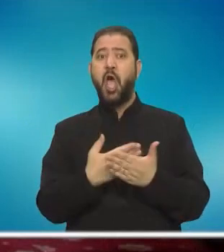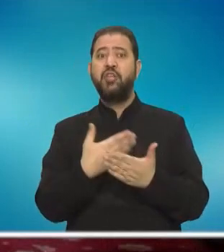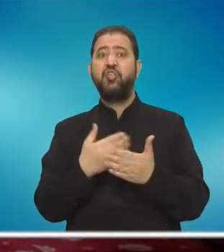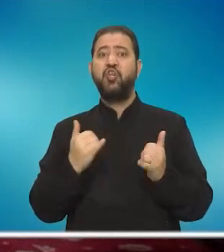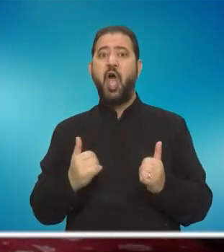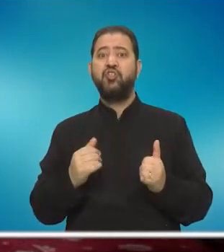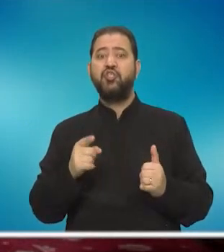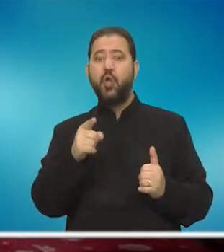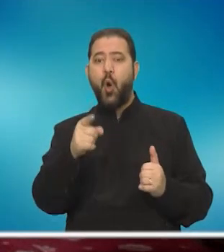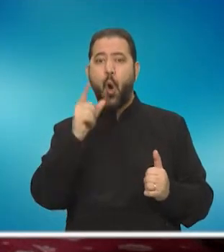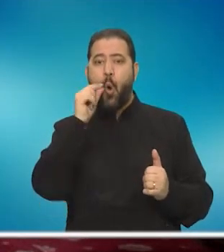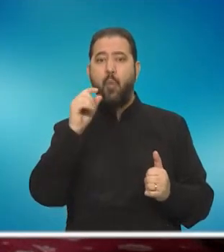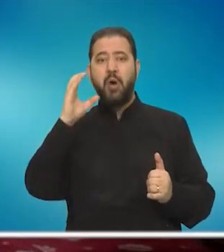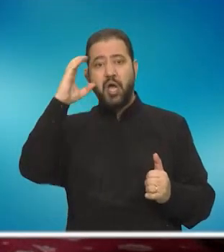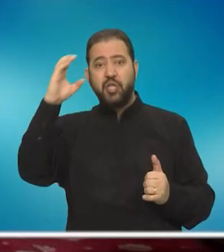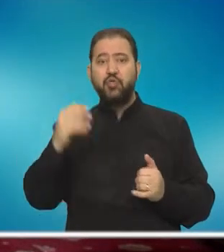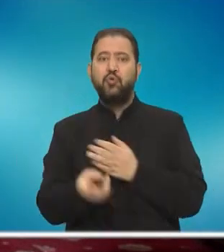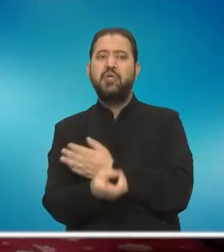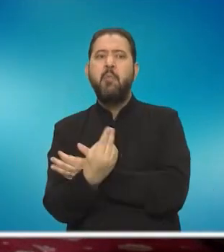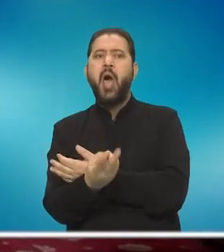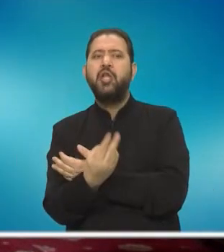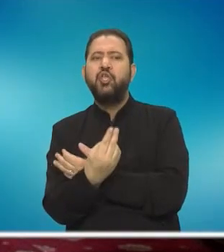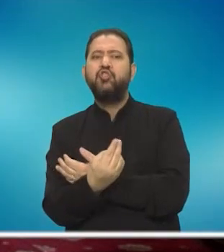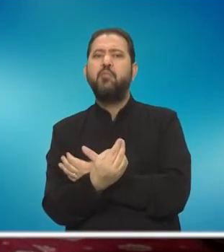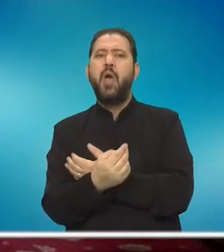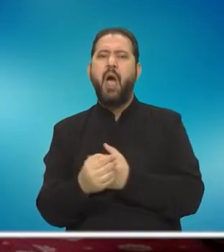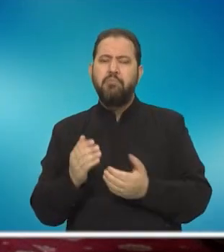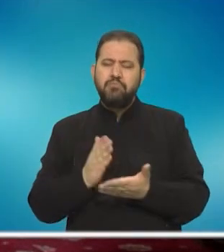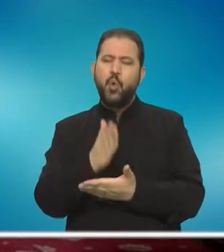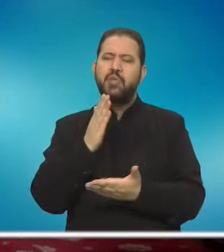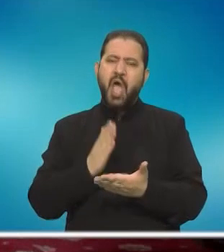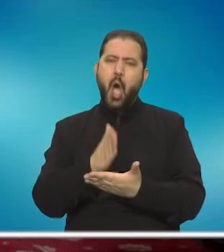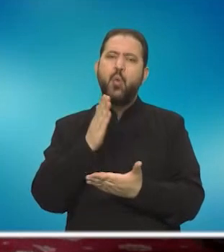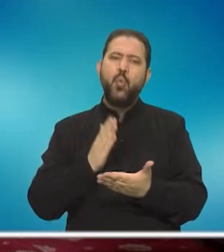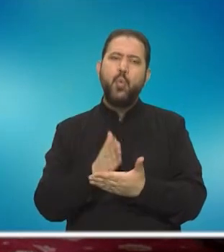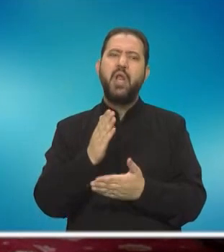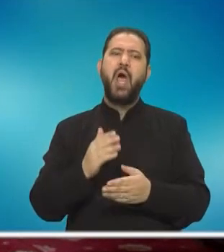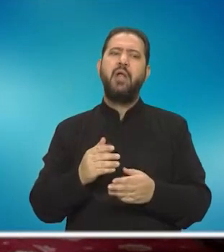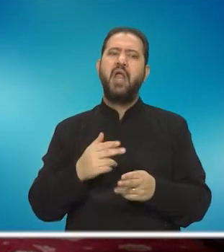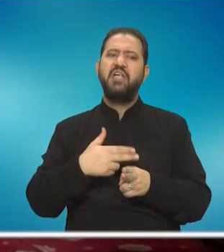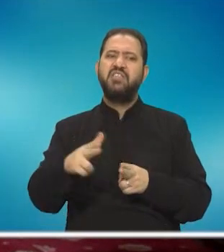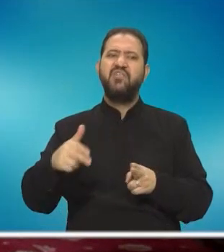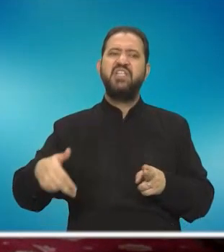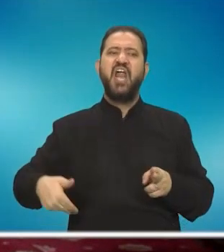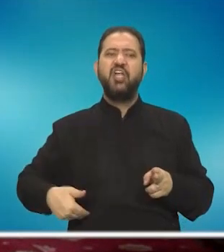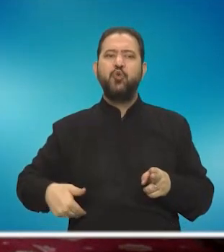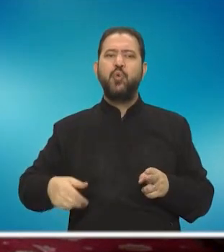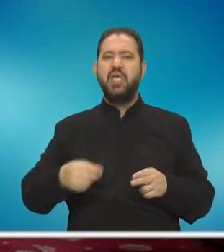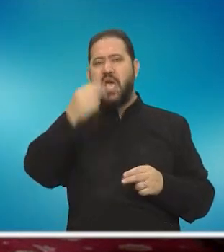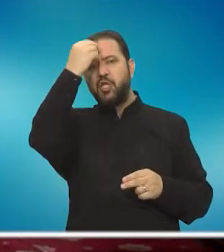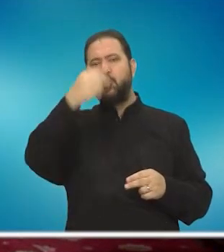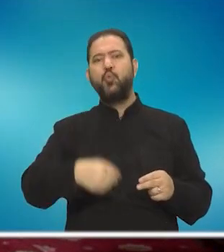ce acest credincios participa cu o regularitate de ceasornic la Sfânta